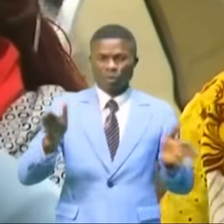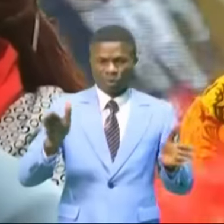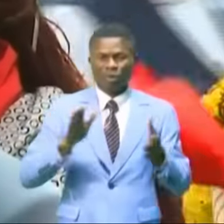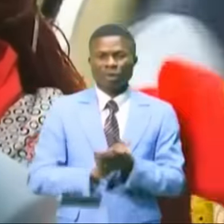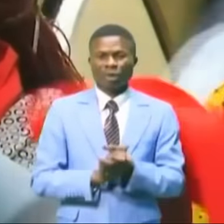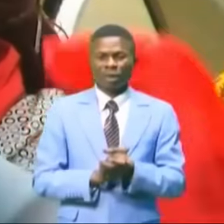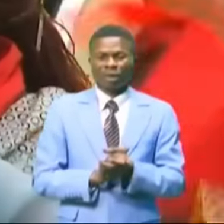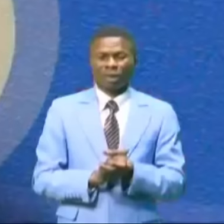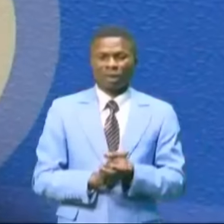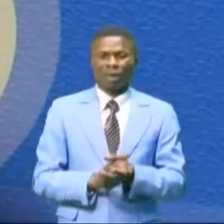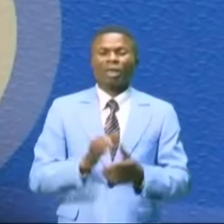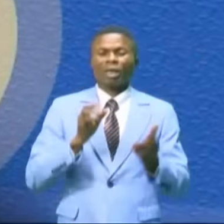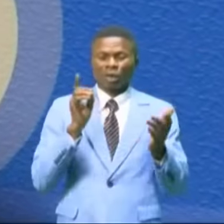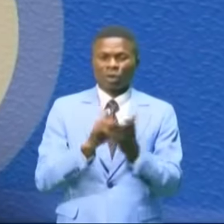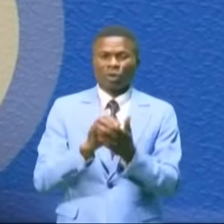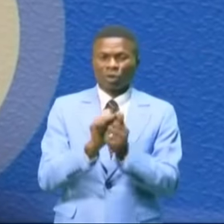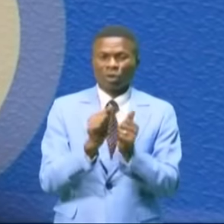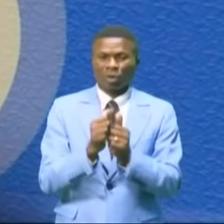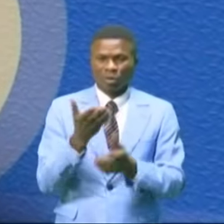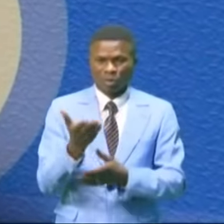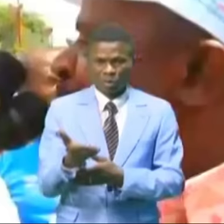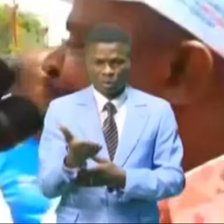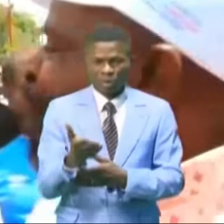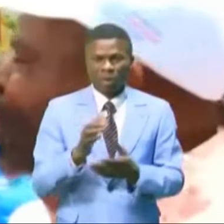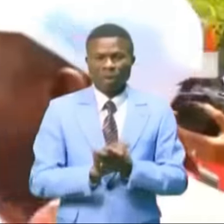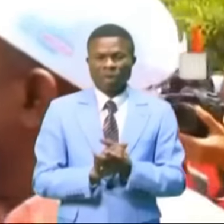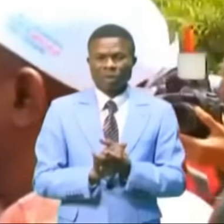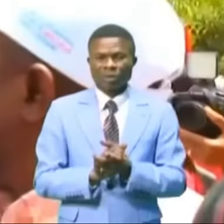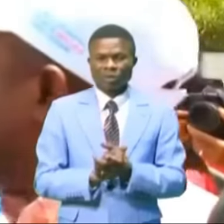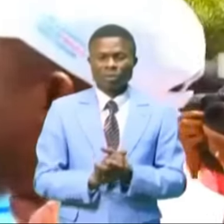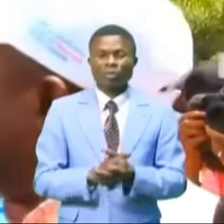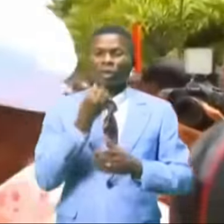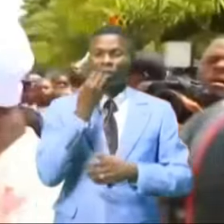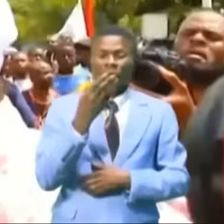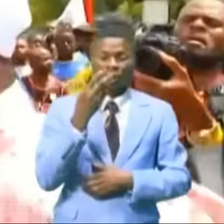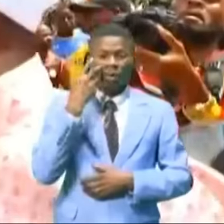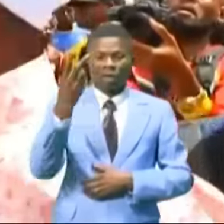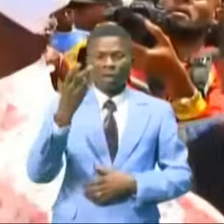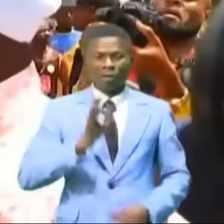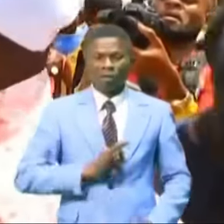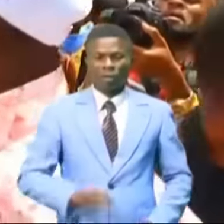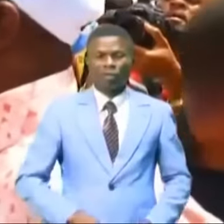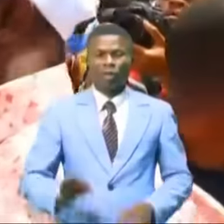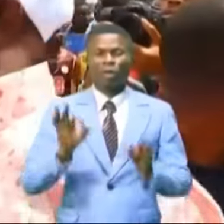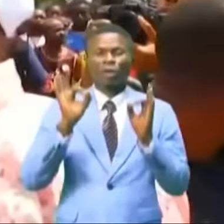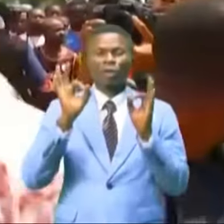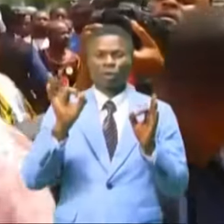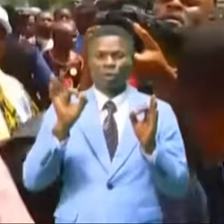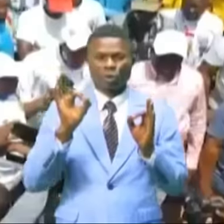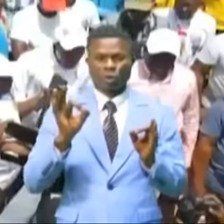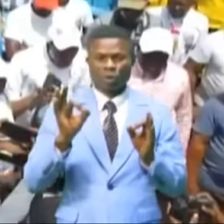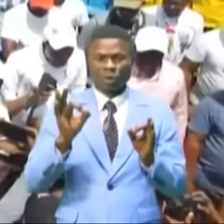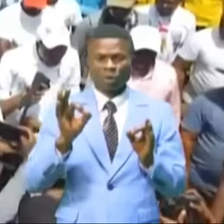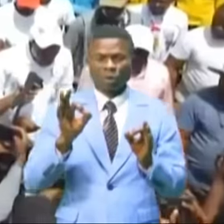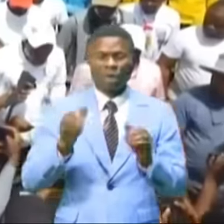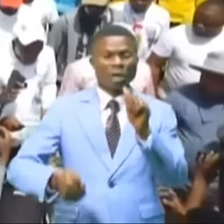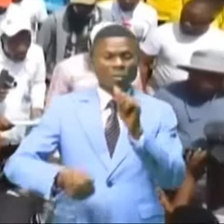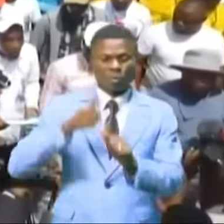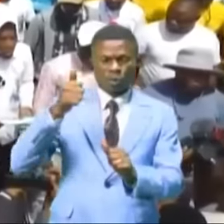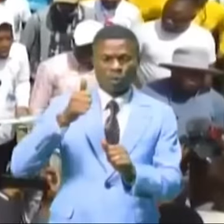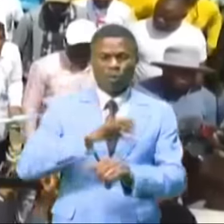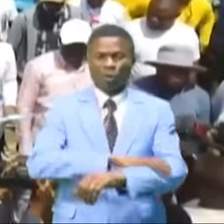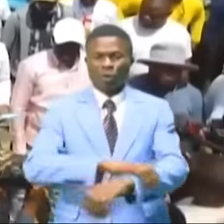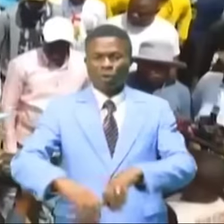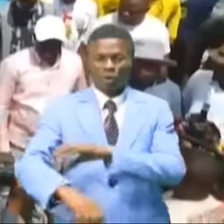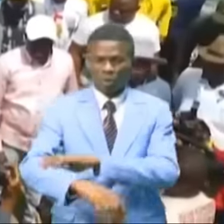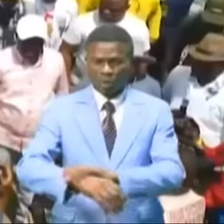révoltée face à la barbarie de l'armée rwandaise. C'est le cas de la vision Fatih rénovée, qui, au-delà de compatir